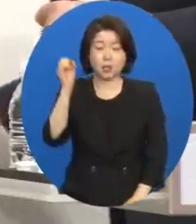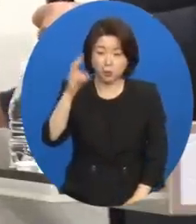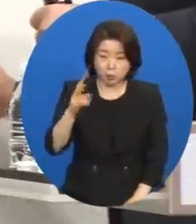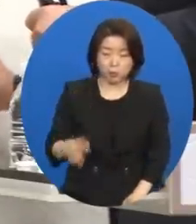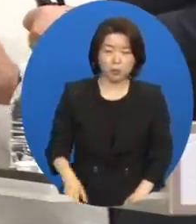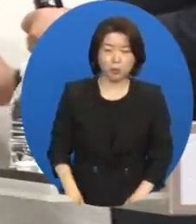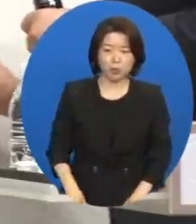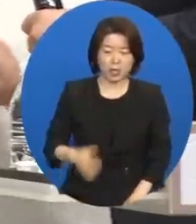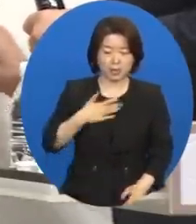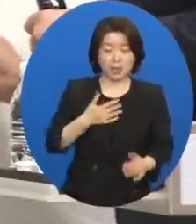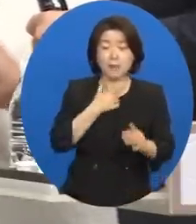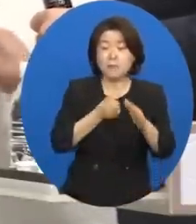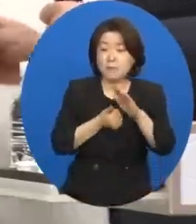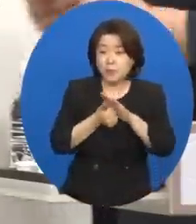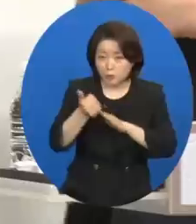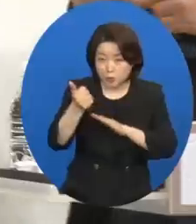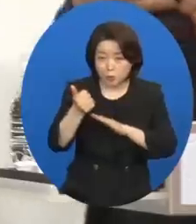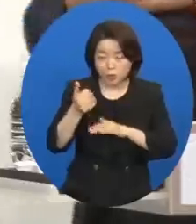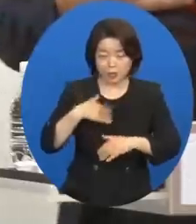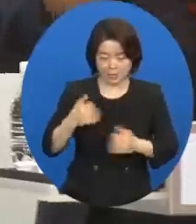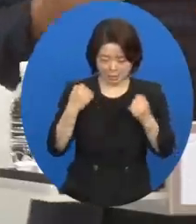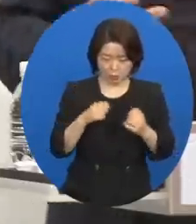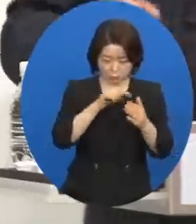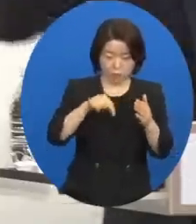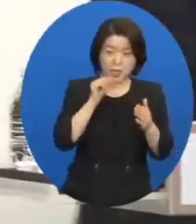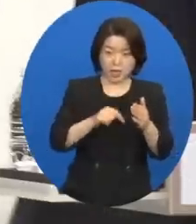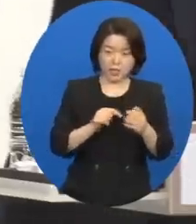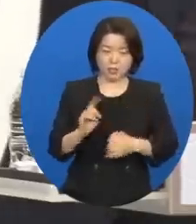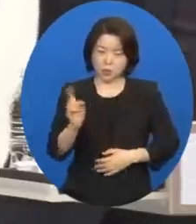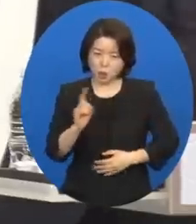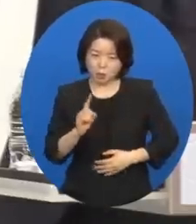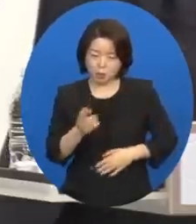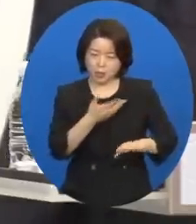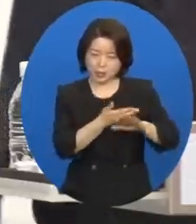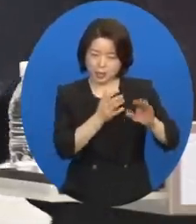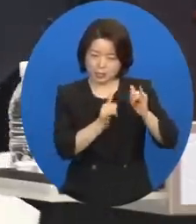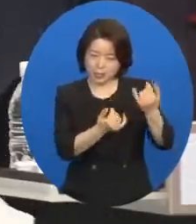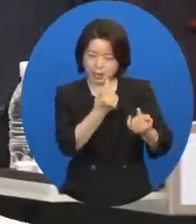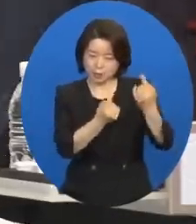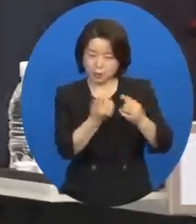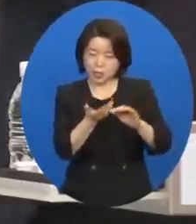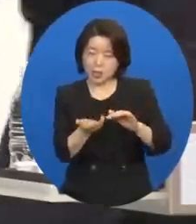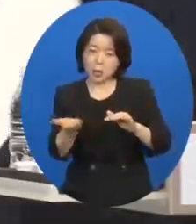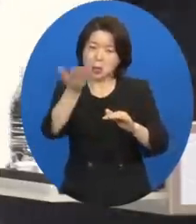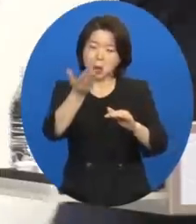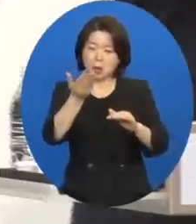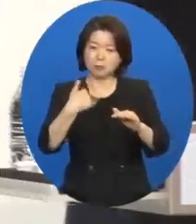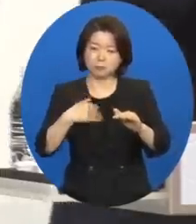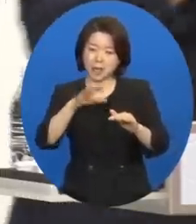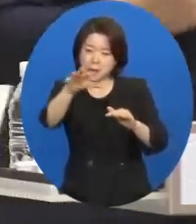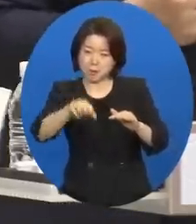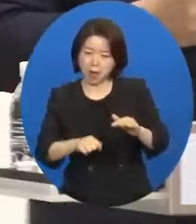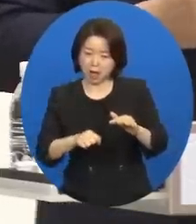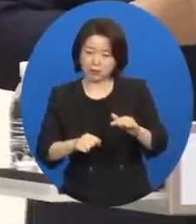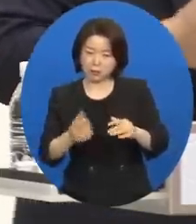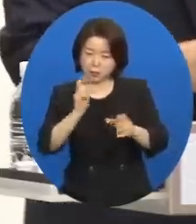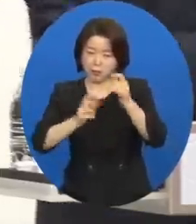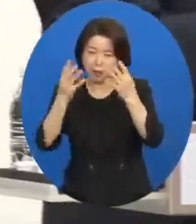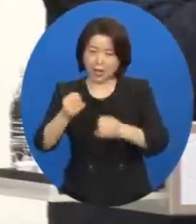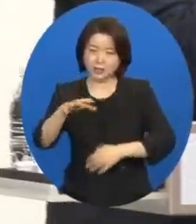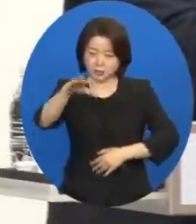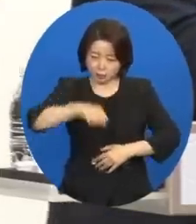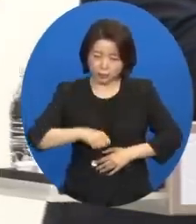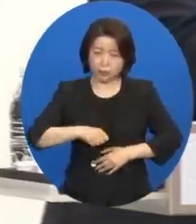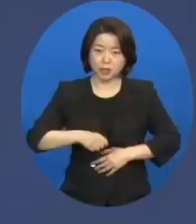그 내 소원, 내 이 존재 안에서 무언가 남보다 더 우위에 있고 싶고 더 많이 소유하고 싶고